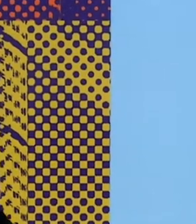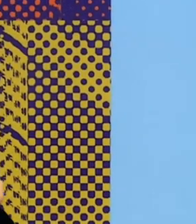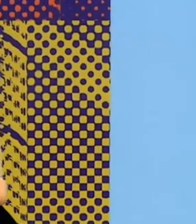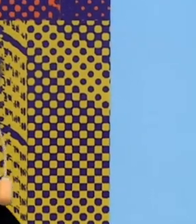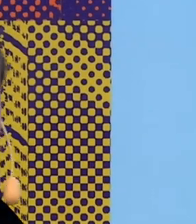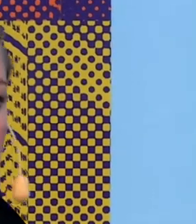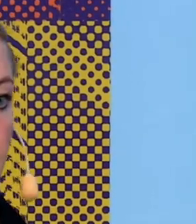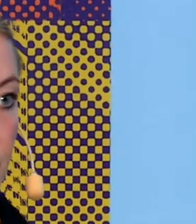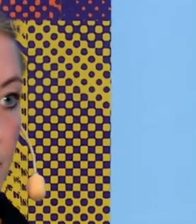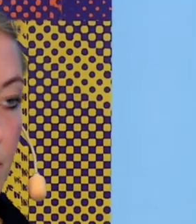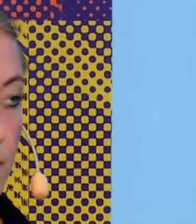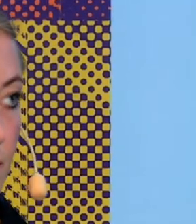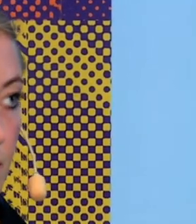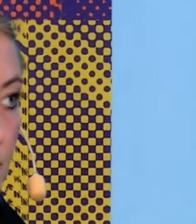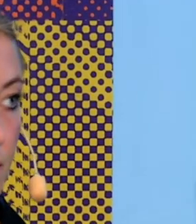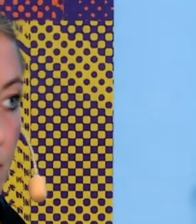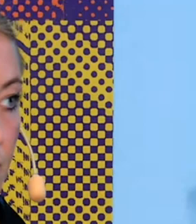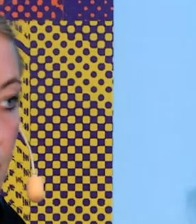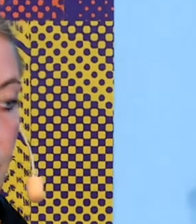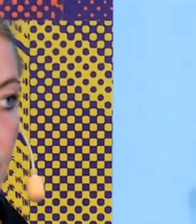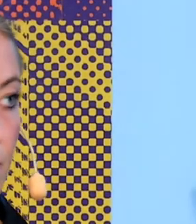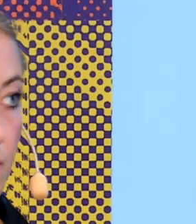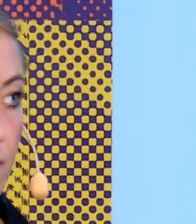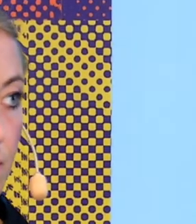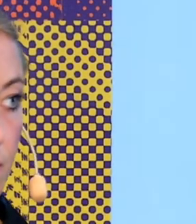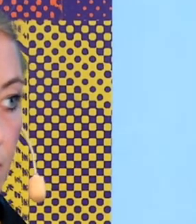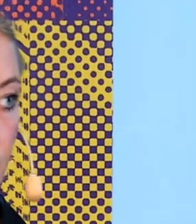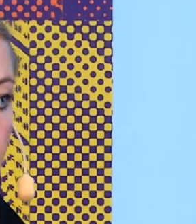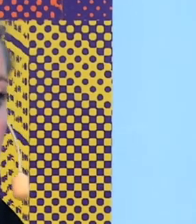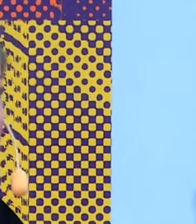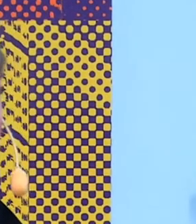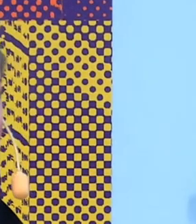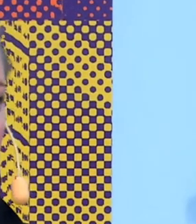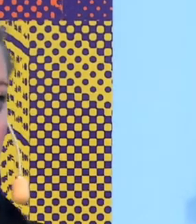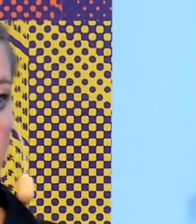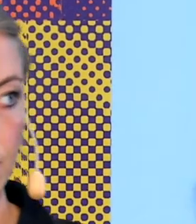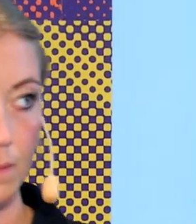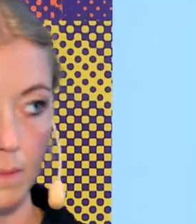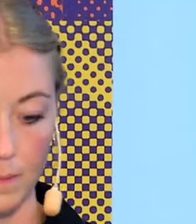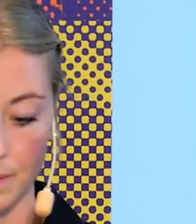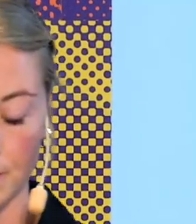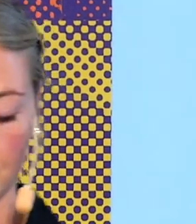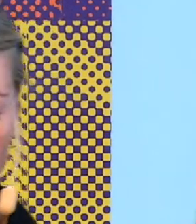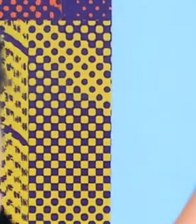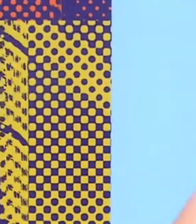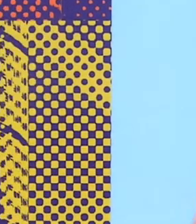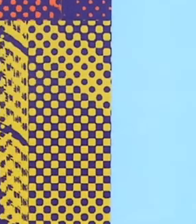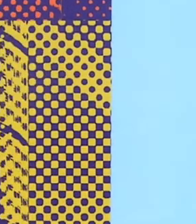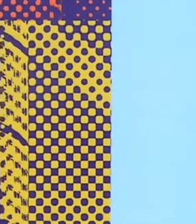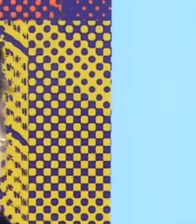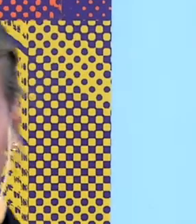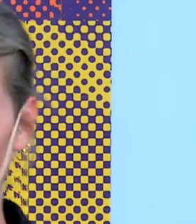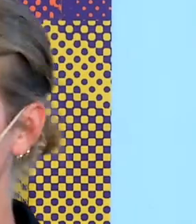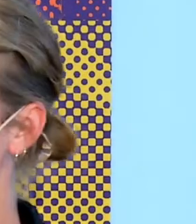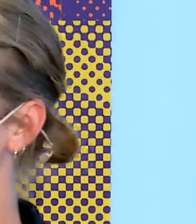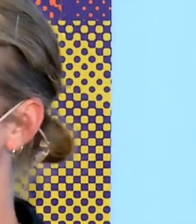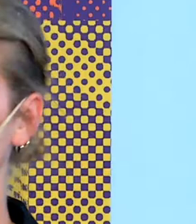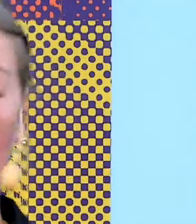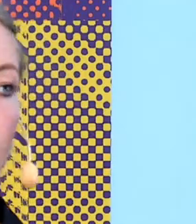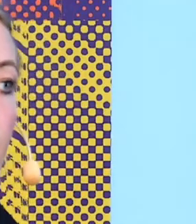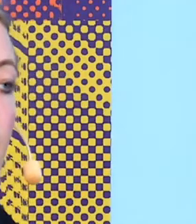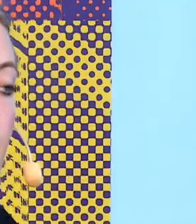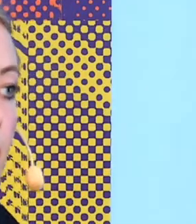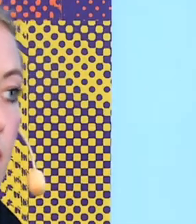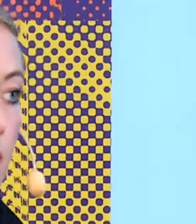gäller på elitnivå så är det ju en marknadsvärdering som vi gör av sponsringsrättigheterna. Och den marknadsvärderingen ska ju kopplas